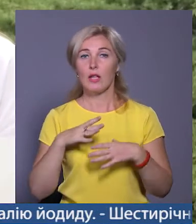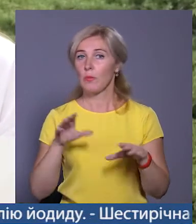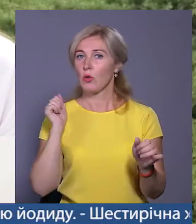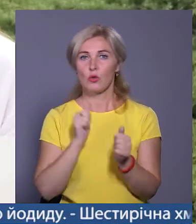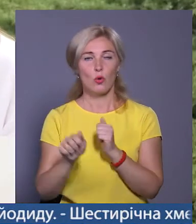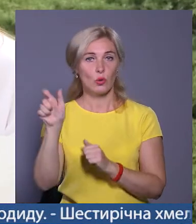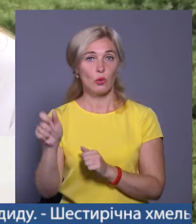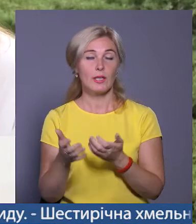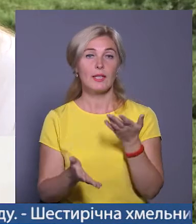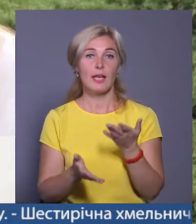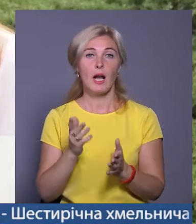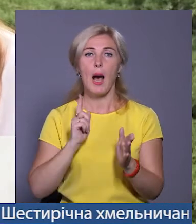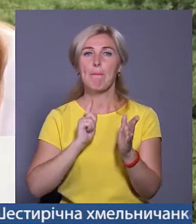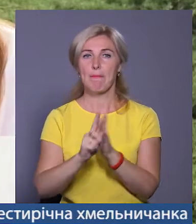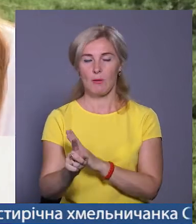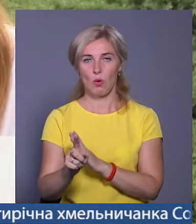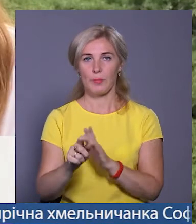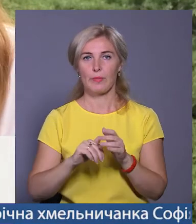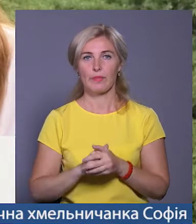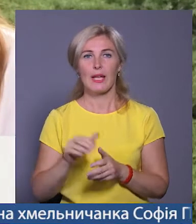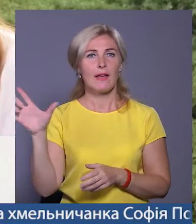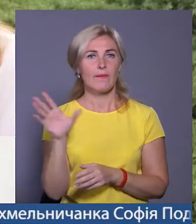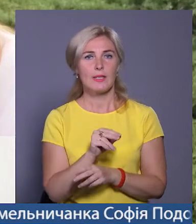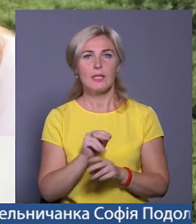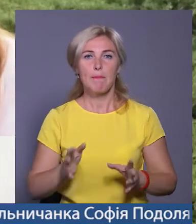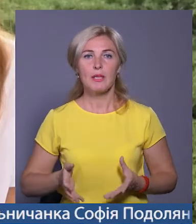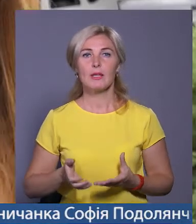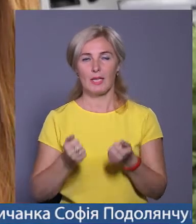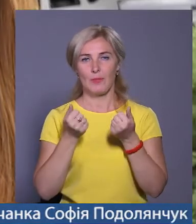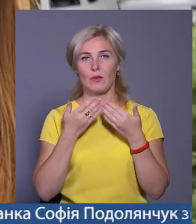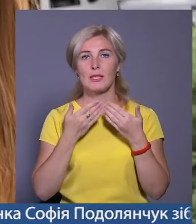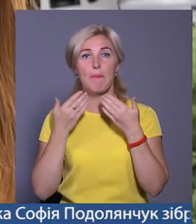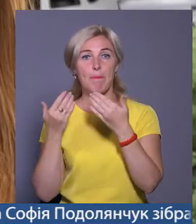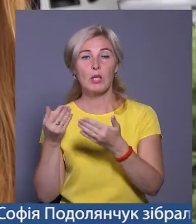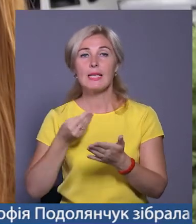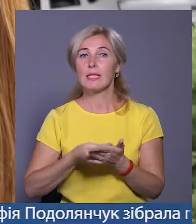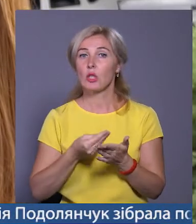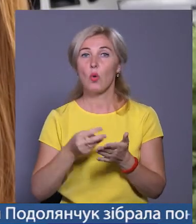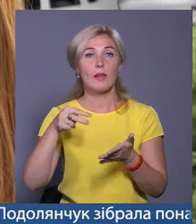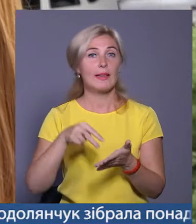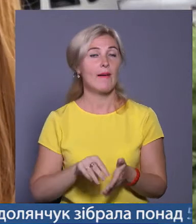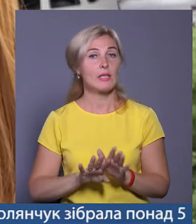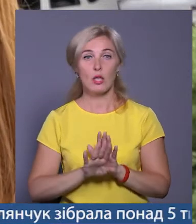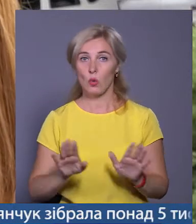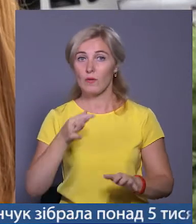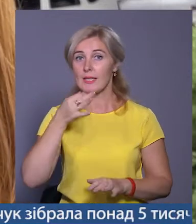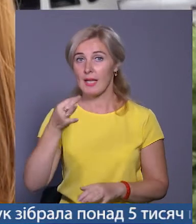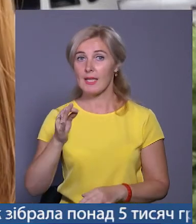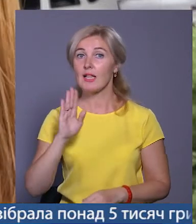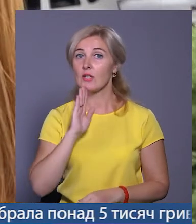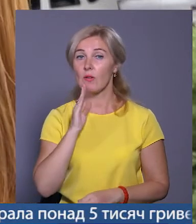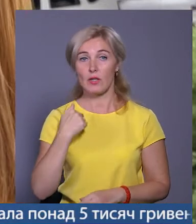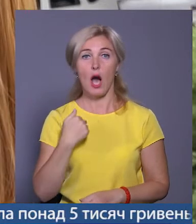людини, яка пройшла осторонь. Всі підтримували, запитували. Ціну не встановлювали. Сказала Софія, я